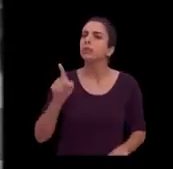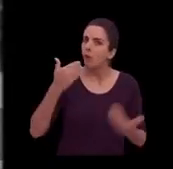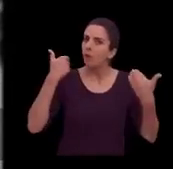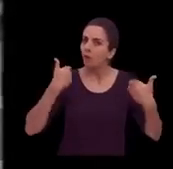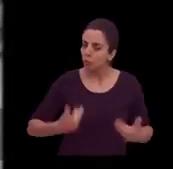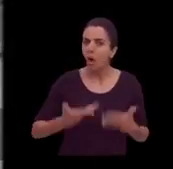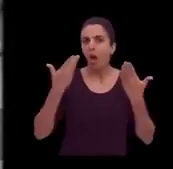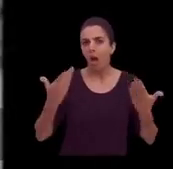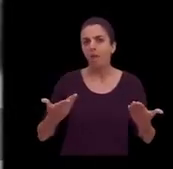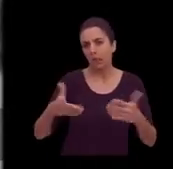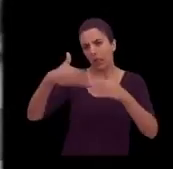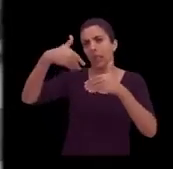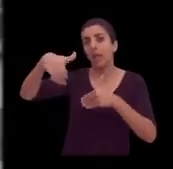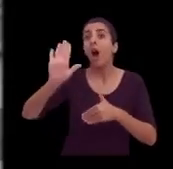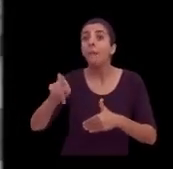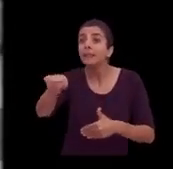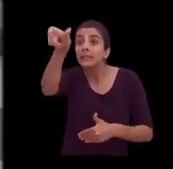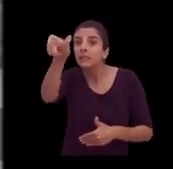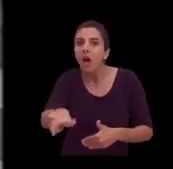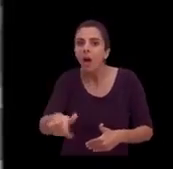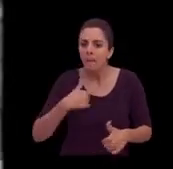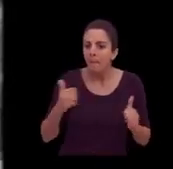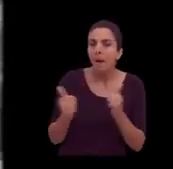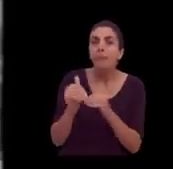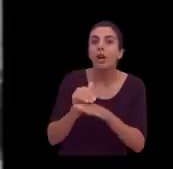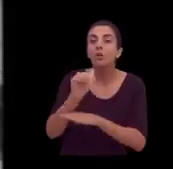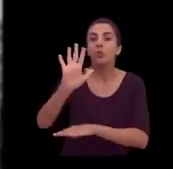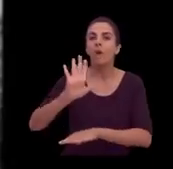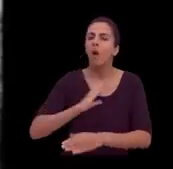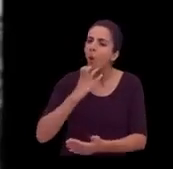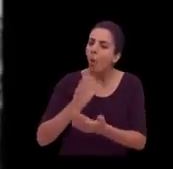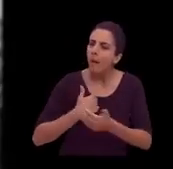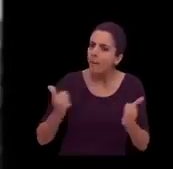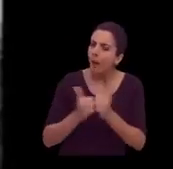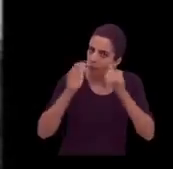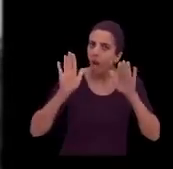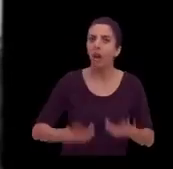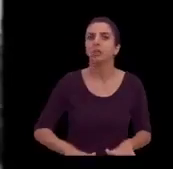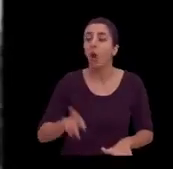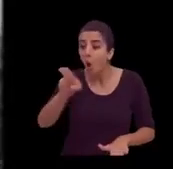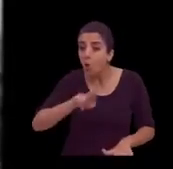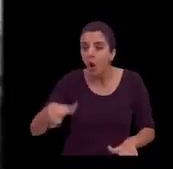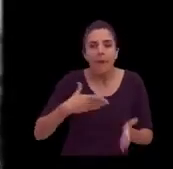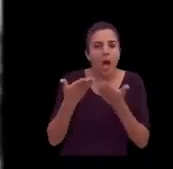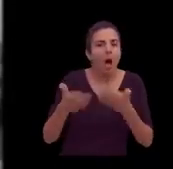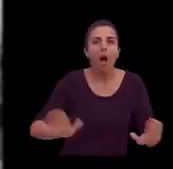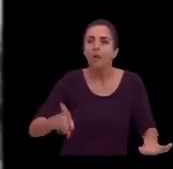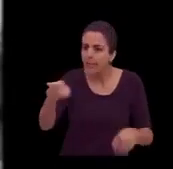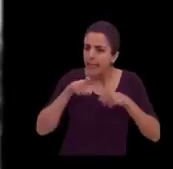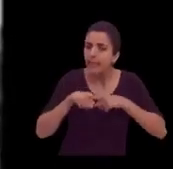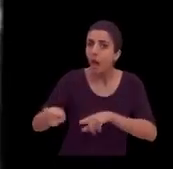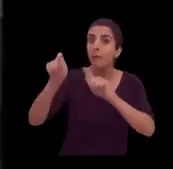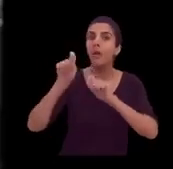fani vücudun aramızdan ayrıldı. Fakat sen varlığımızda yaşıyorsun ve ebediyen yaşayacaksın. Yolundan ayrılmayacağız,